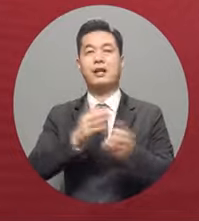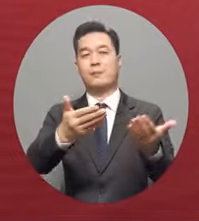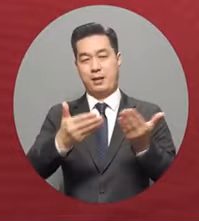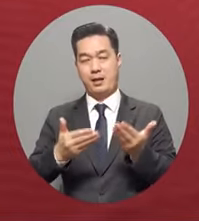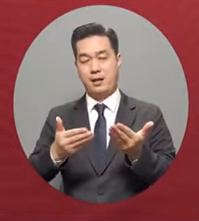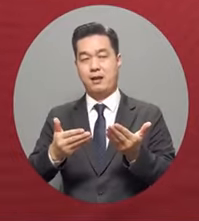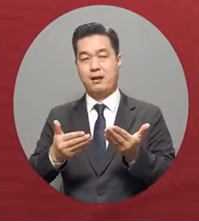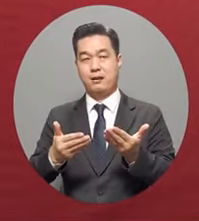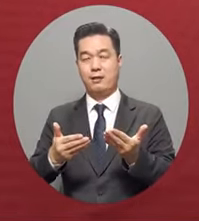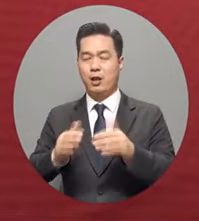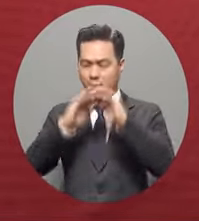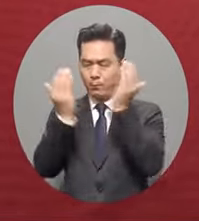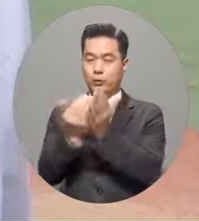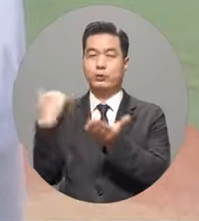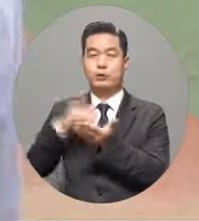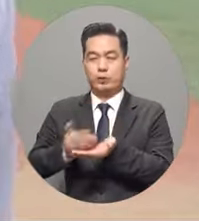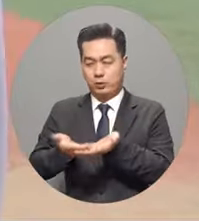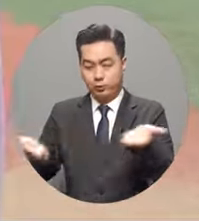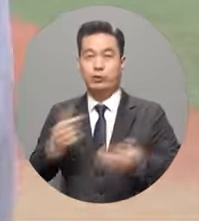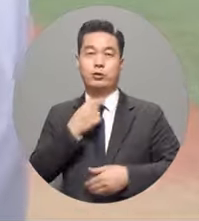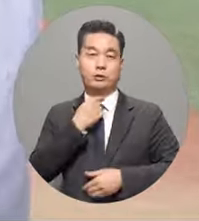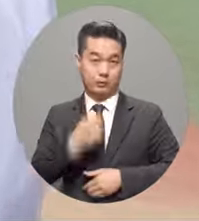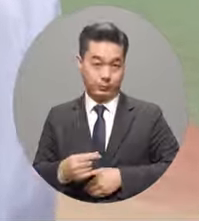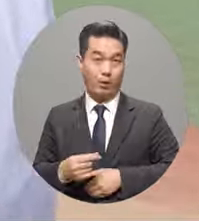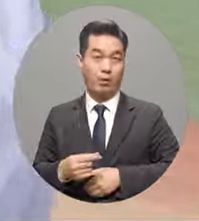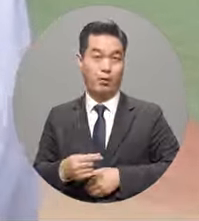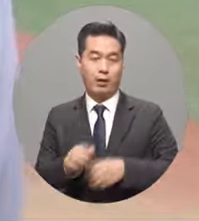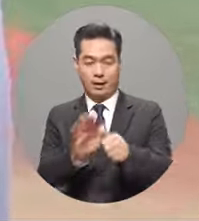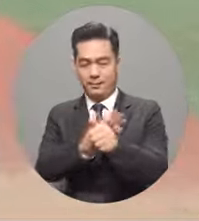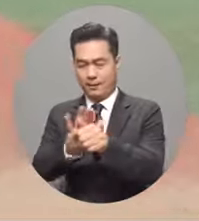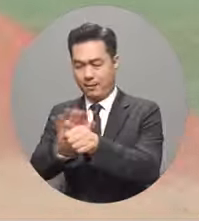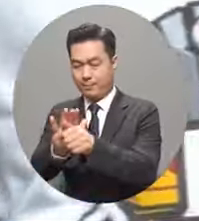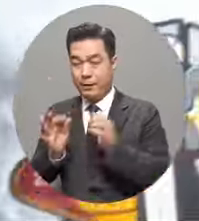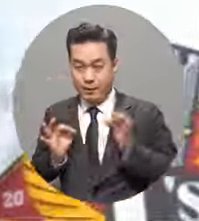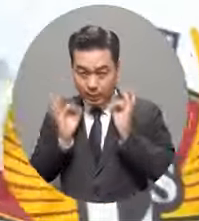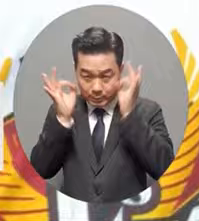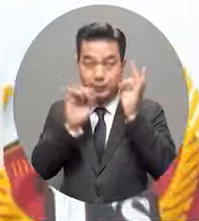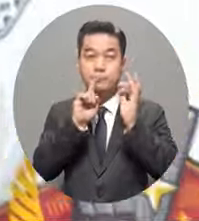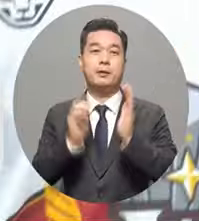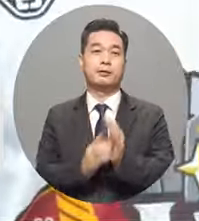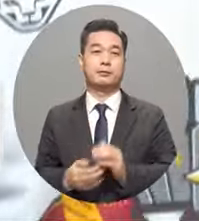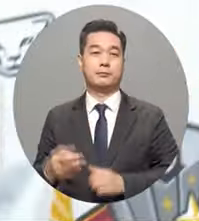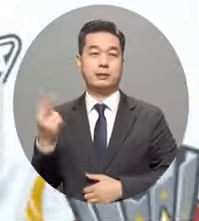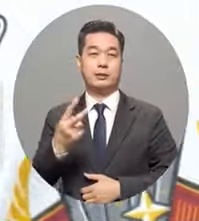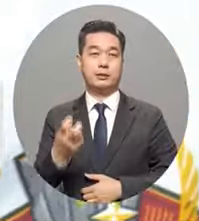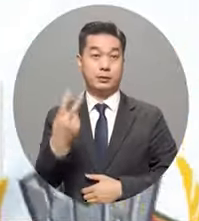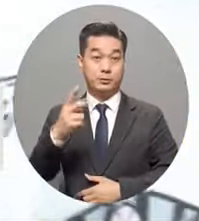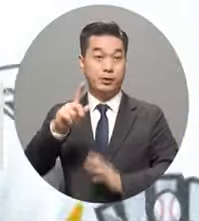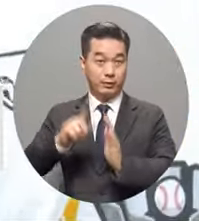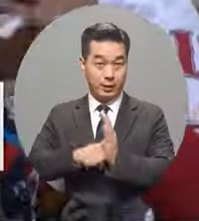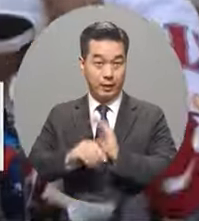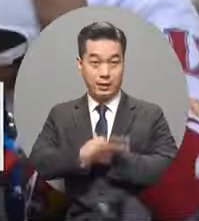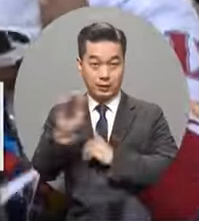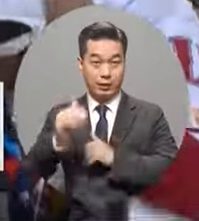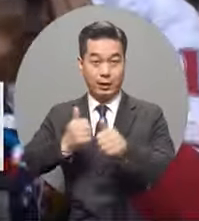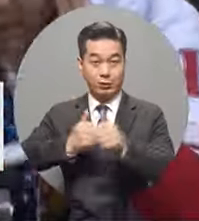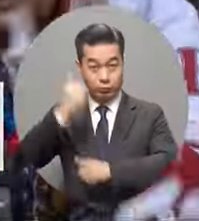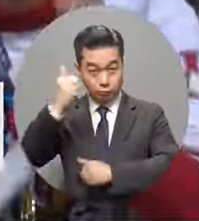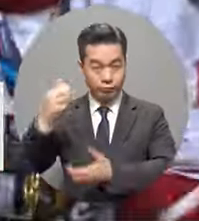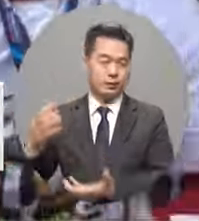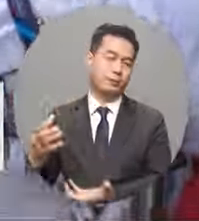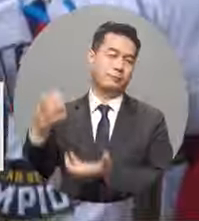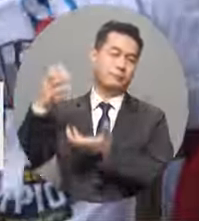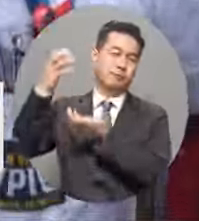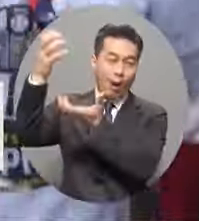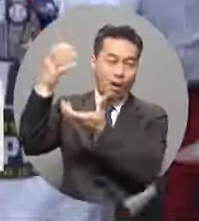모두 돌려주고 싶다며 화끈한 팬 서비스도 다짐했습니다. 2022년도에 저희가 경험했던 그런 우승 트로피 다시